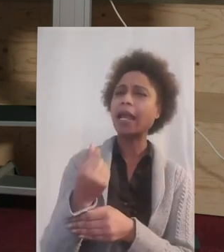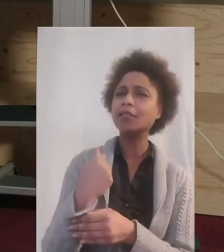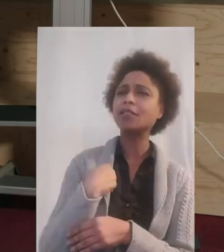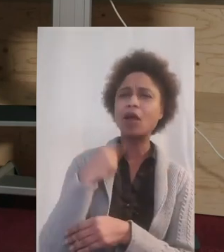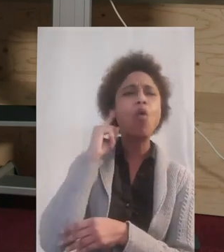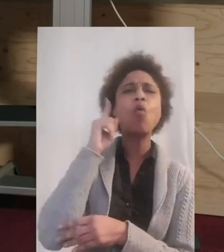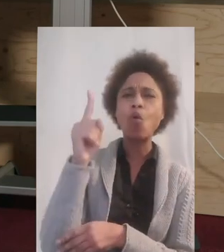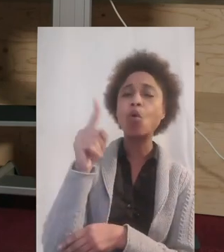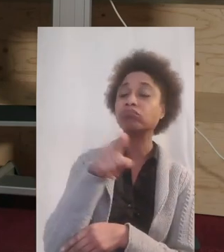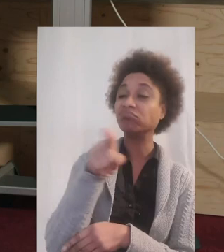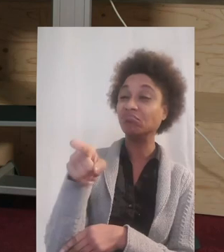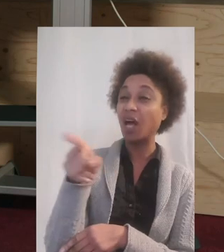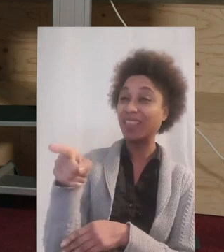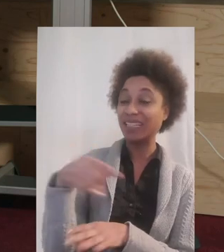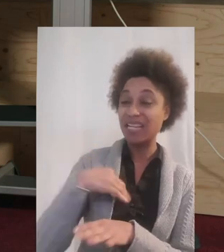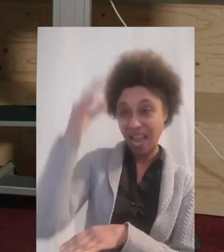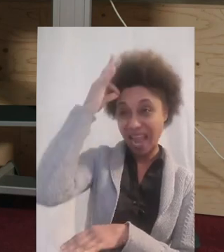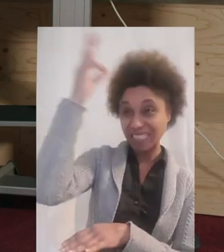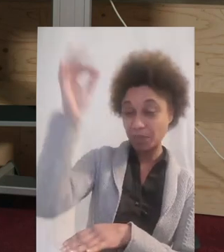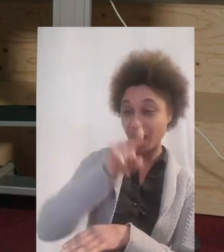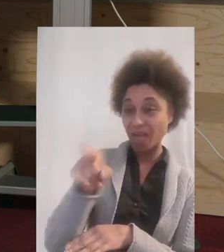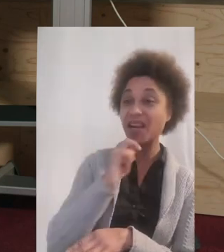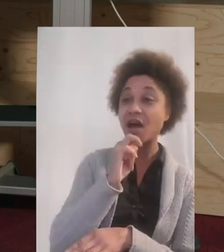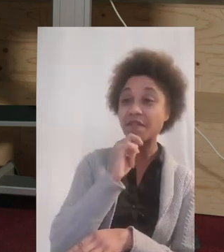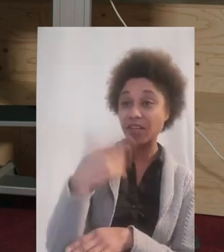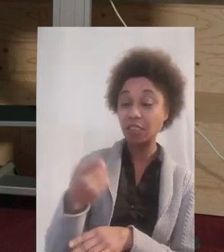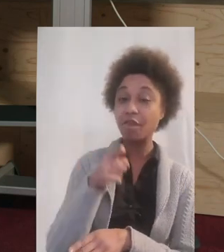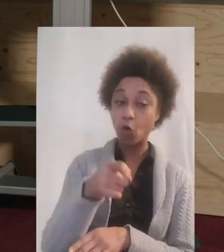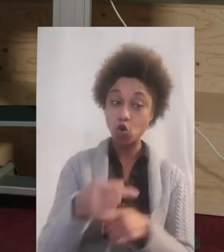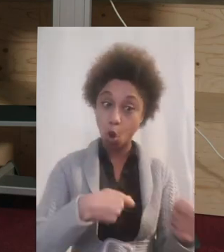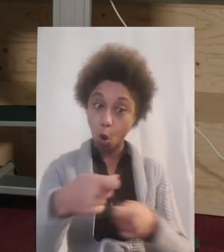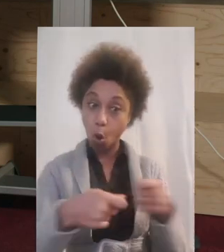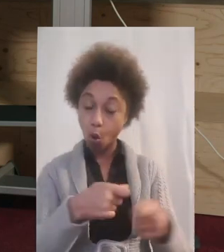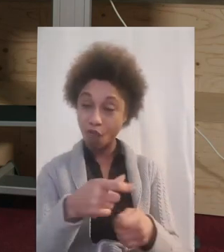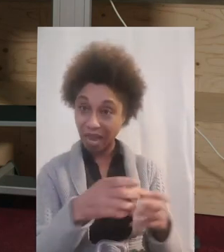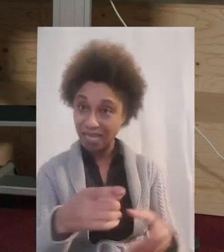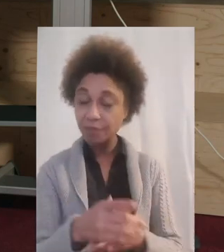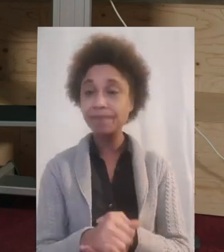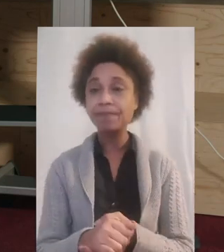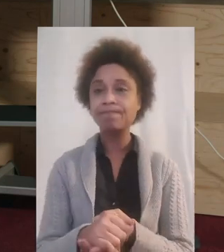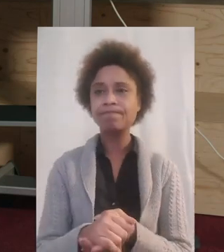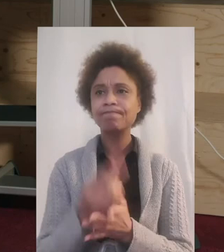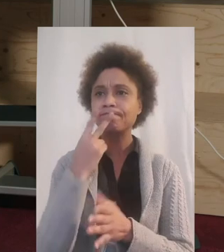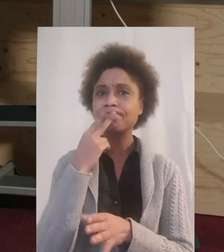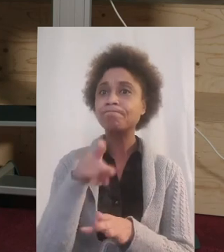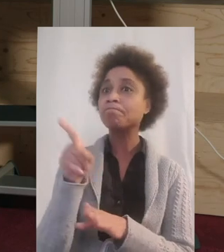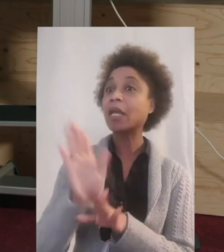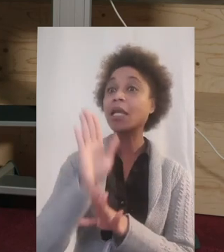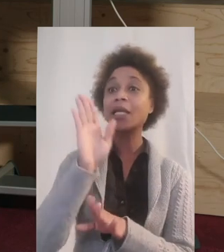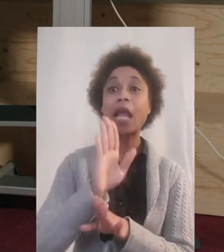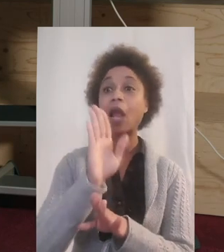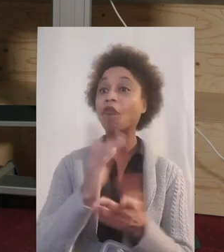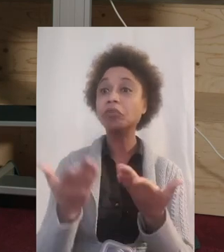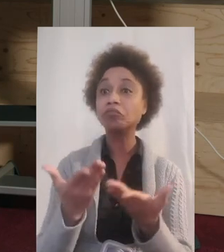onze andere experts, hebben jullie nog andere adviezen voor de overheid? Ik kijk even of er handen omhoog